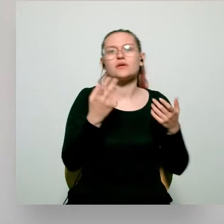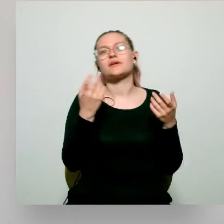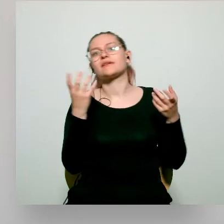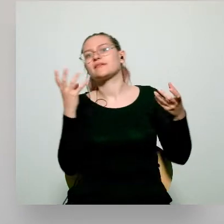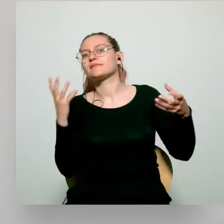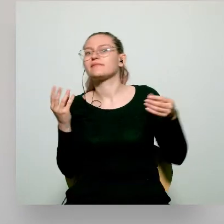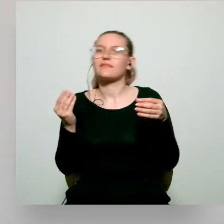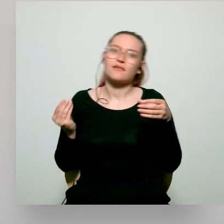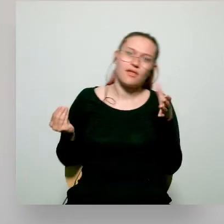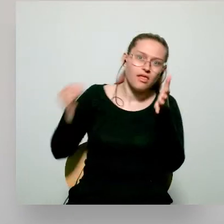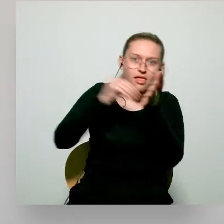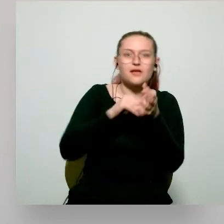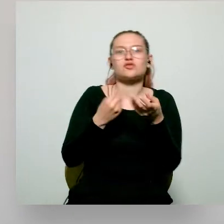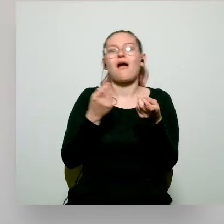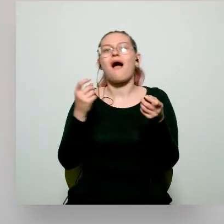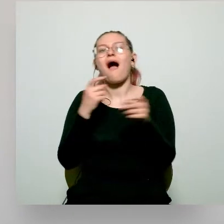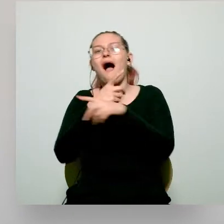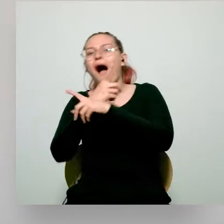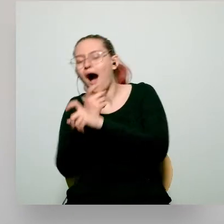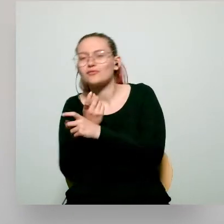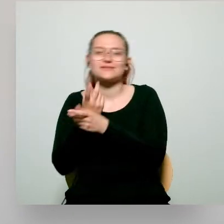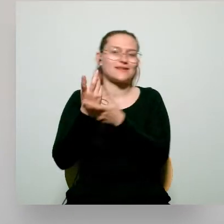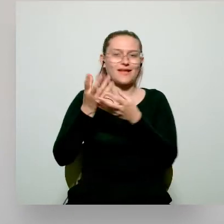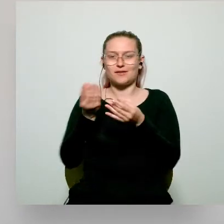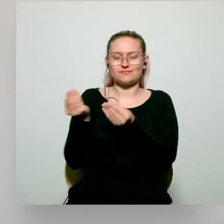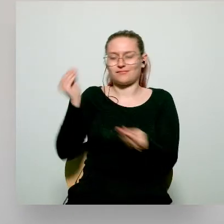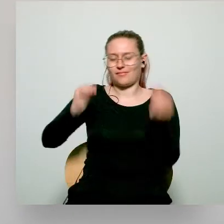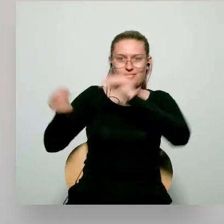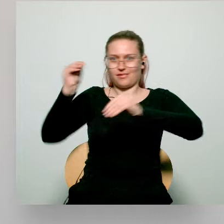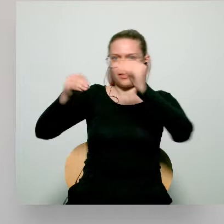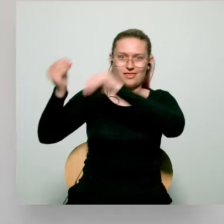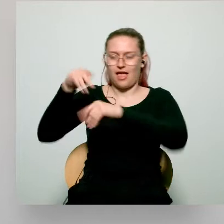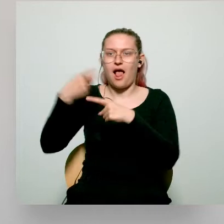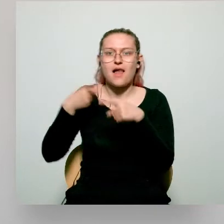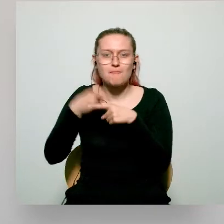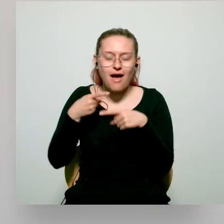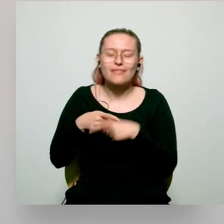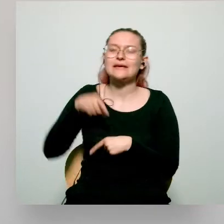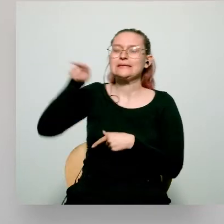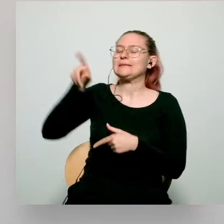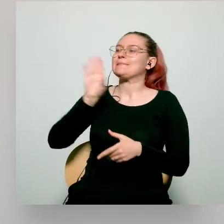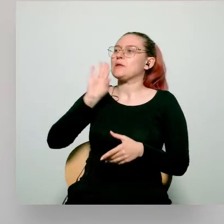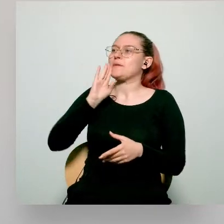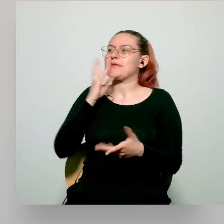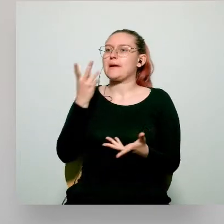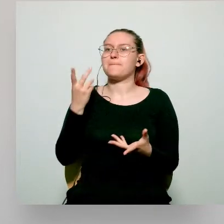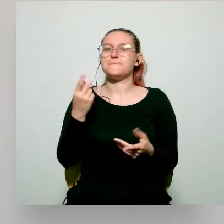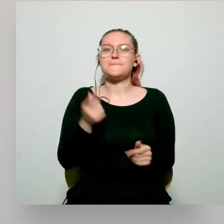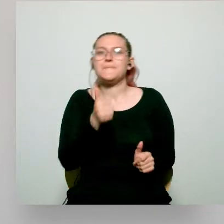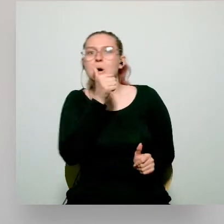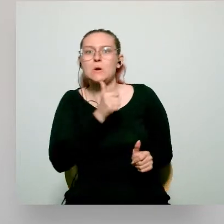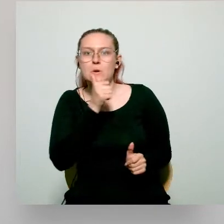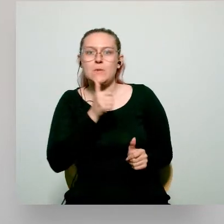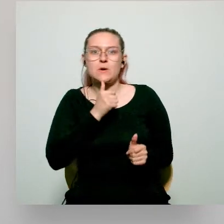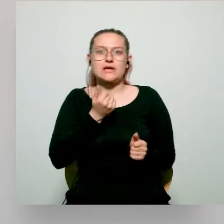jeszcze innego punktu odniesienia komplikuje całą tą sytuację. Pani próbuje ją twórczo przetworzyć,